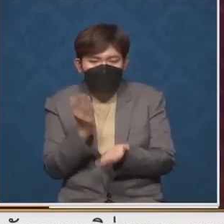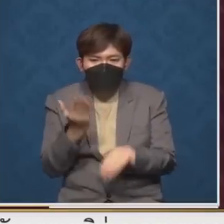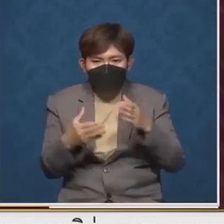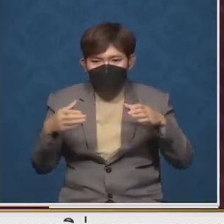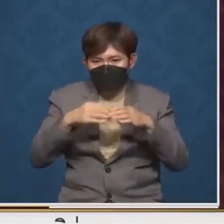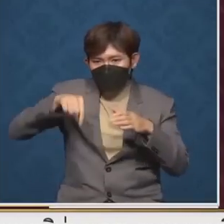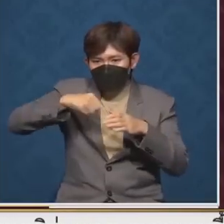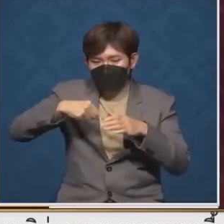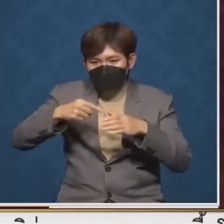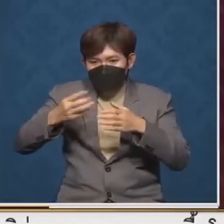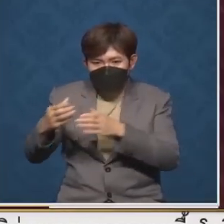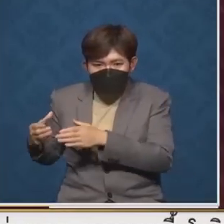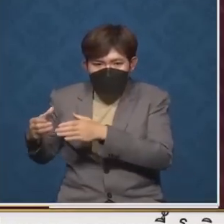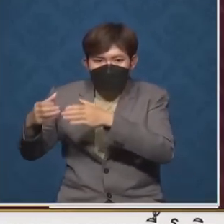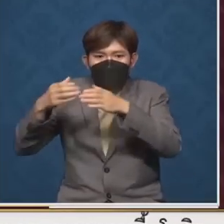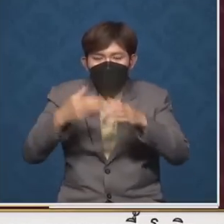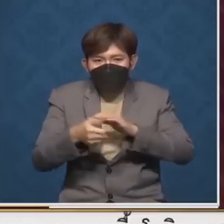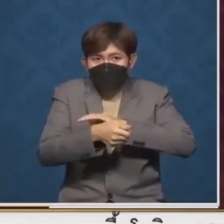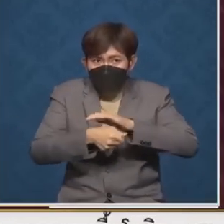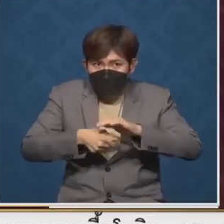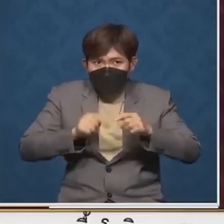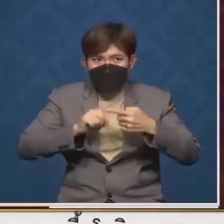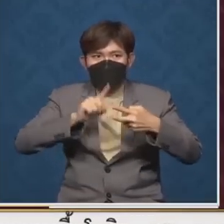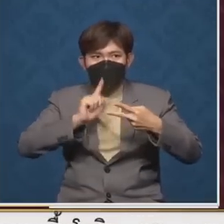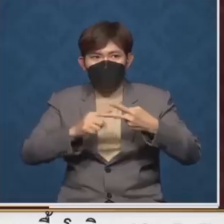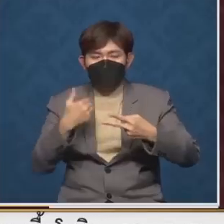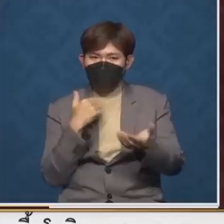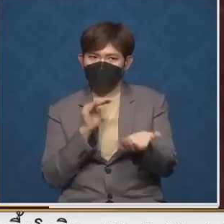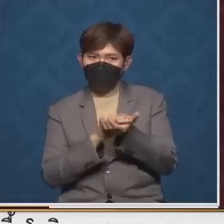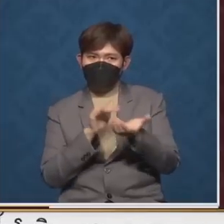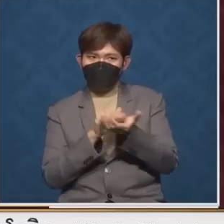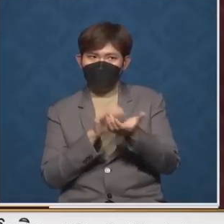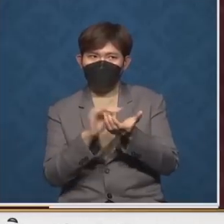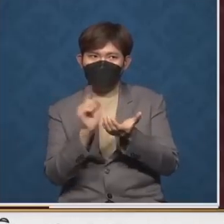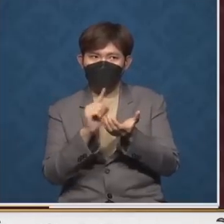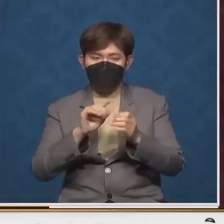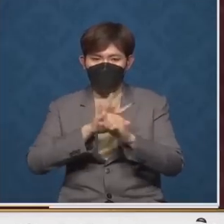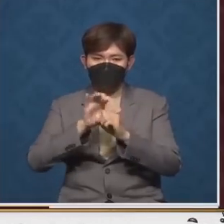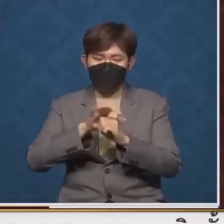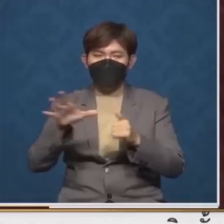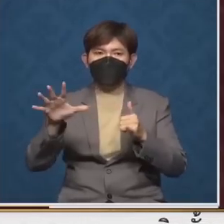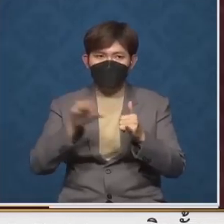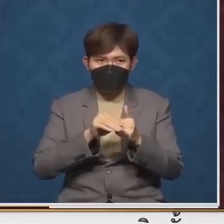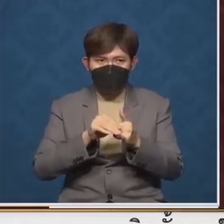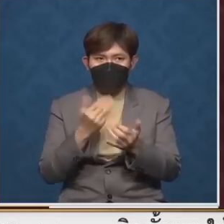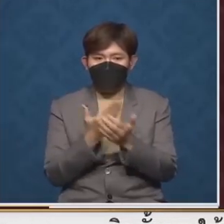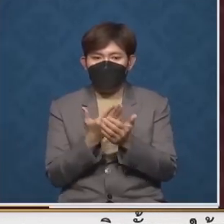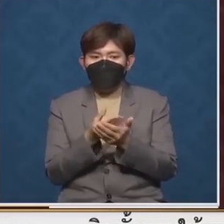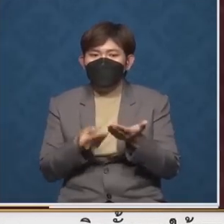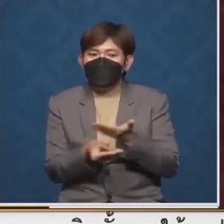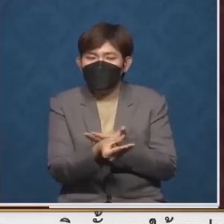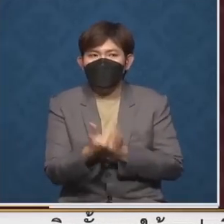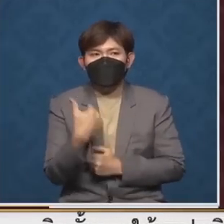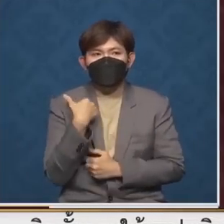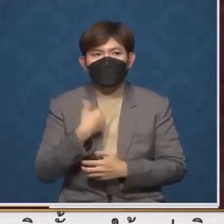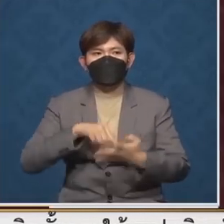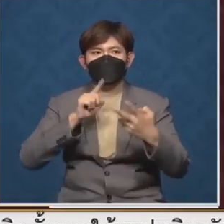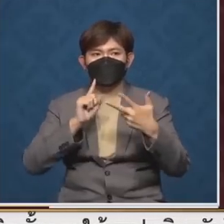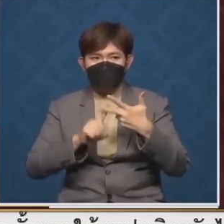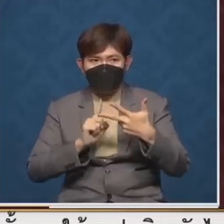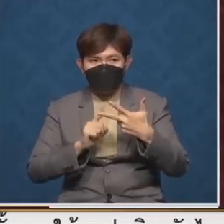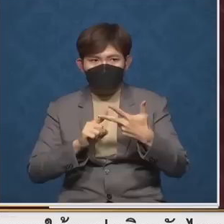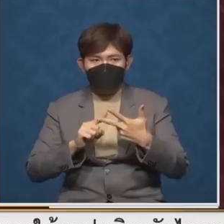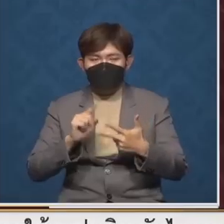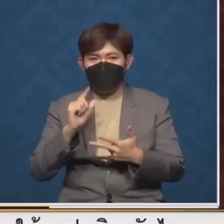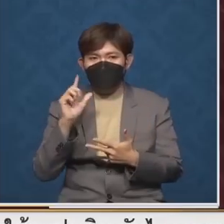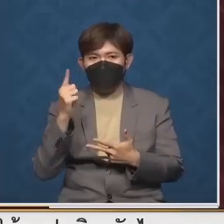ือนขนแงงานเทือนเพราะต่มามีบ่อนการพนันจับติดโควิดกัรับสนบนอัต่มามีเรื่องทอง